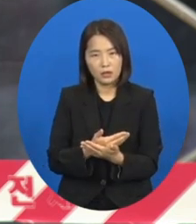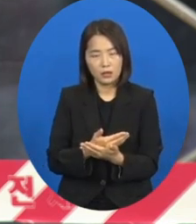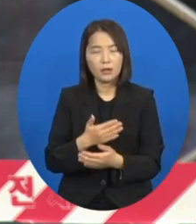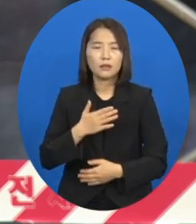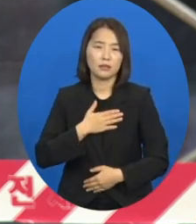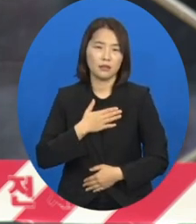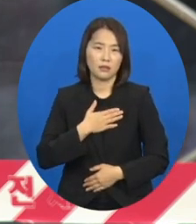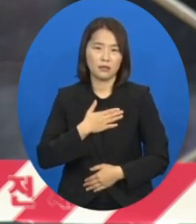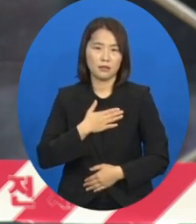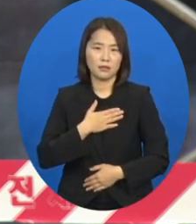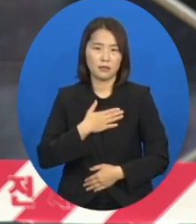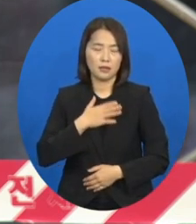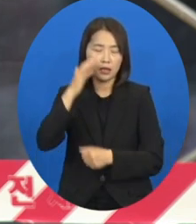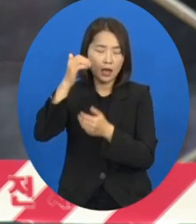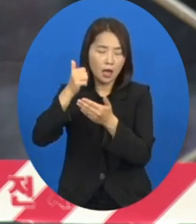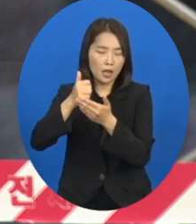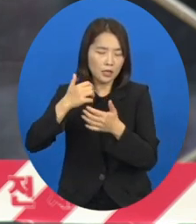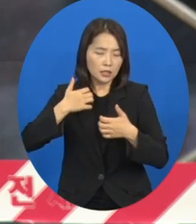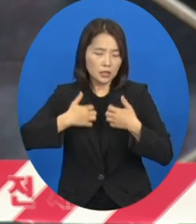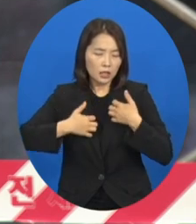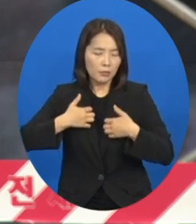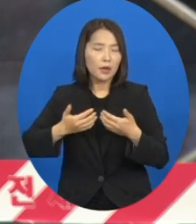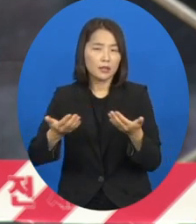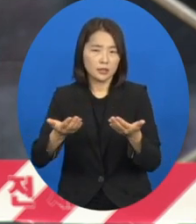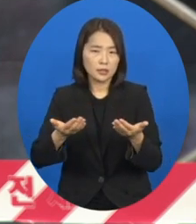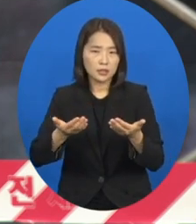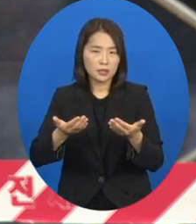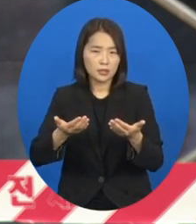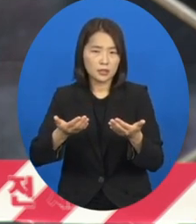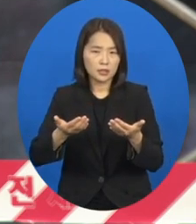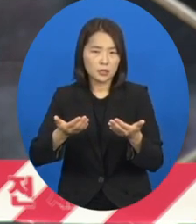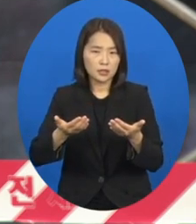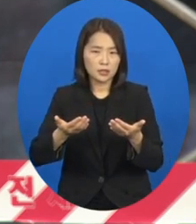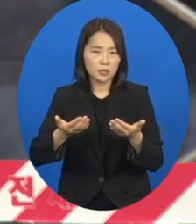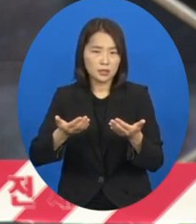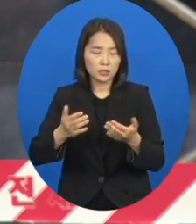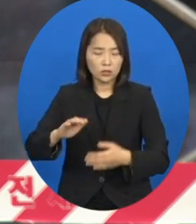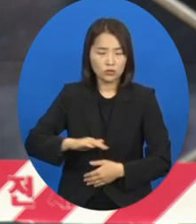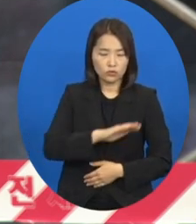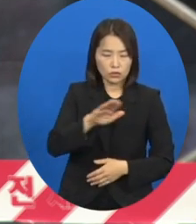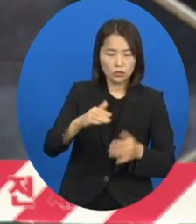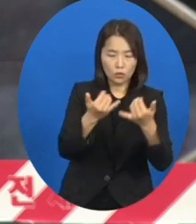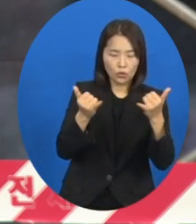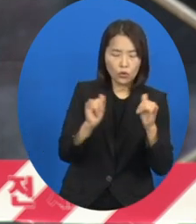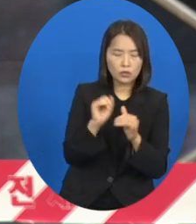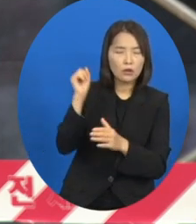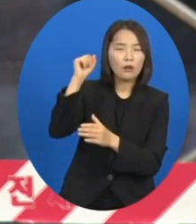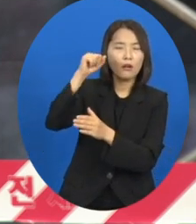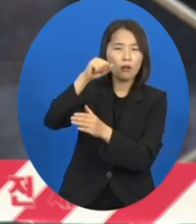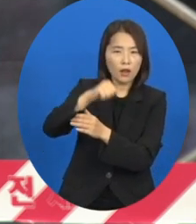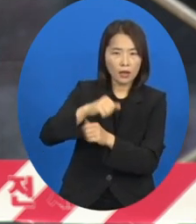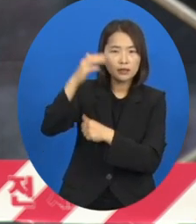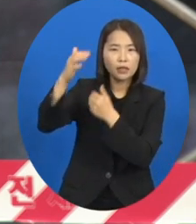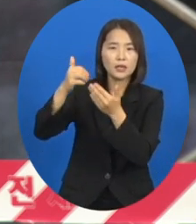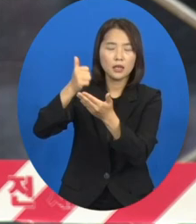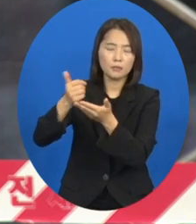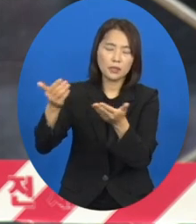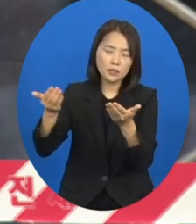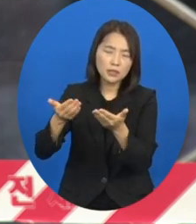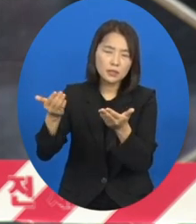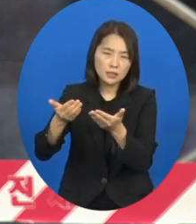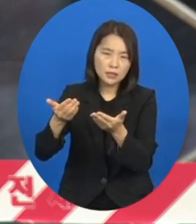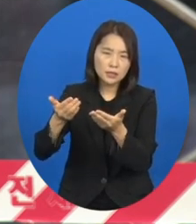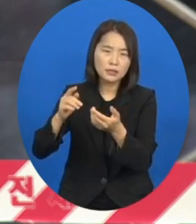내가 하나님이 기뻐하는 일이 진짜 일이 우리 공동체에 허락하신 하나님의